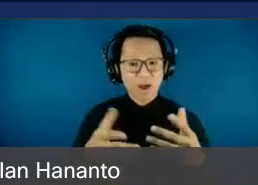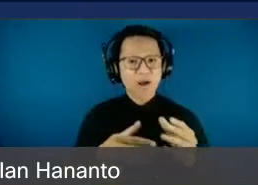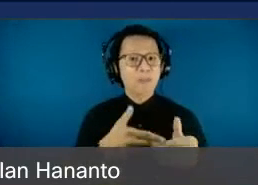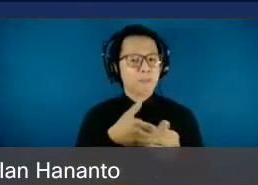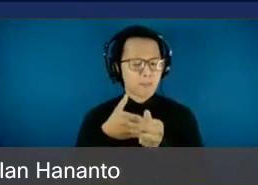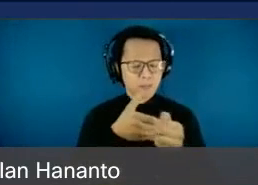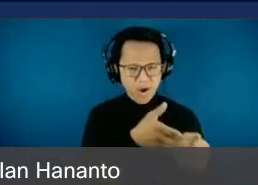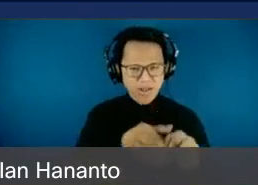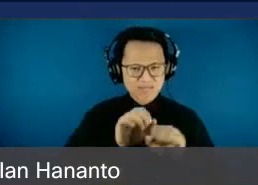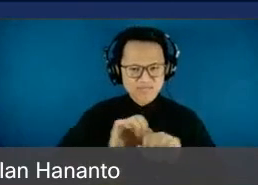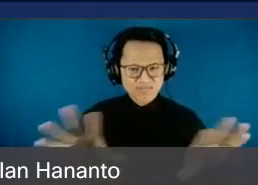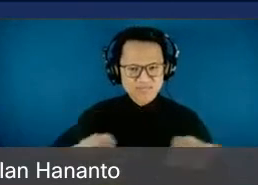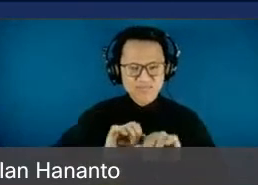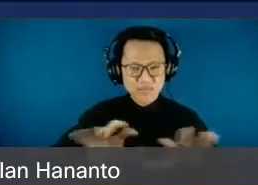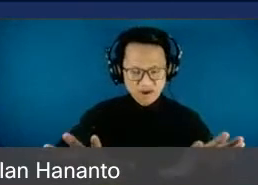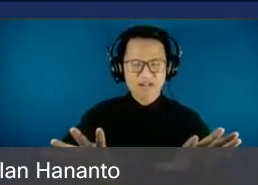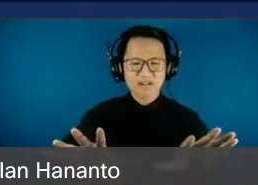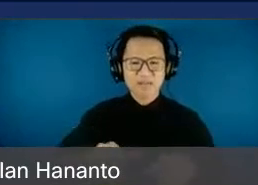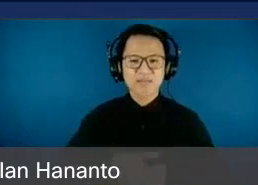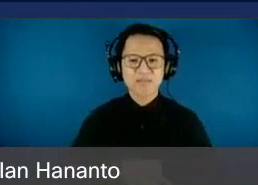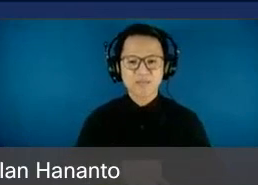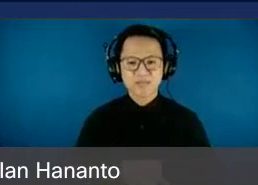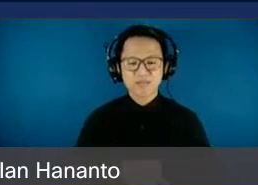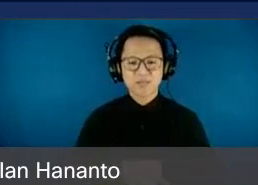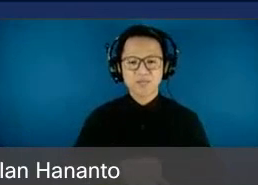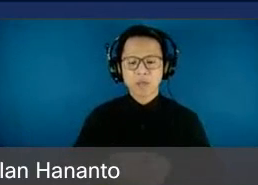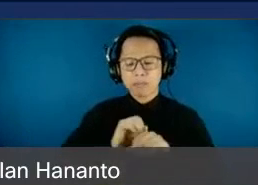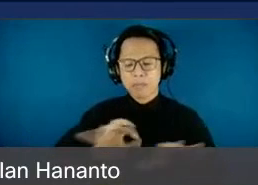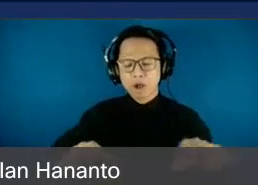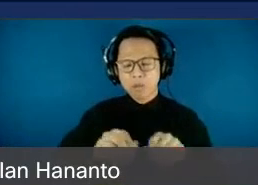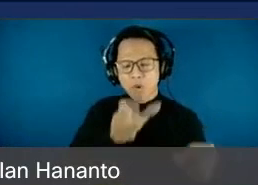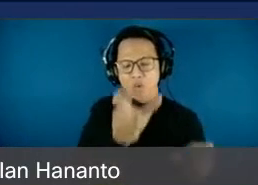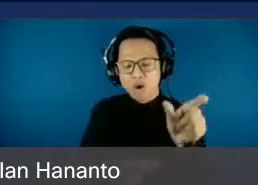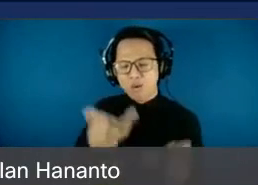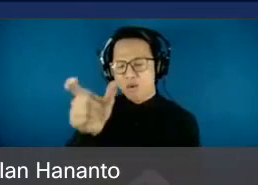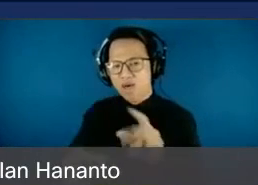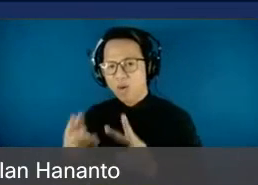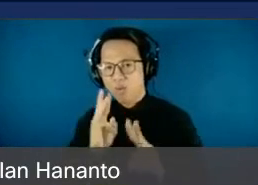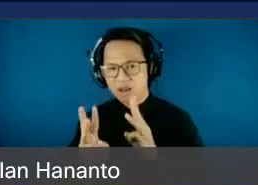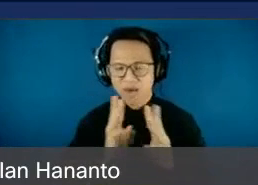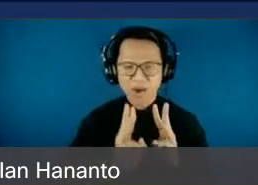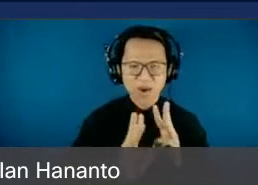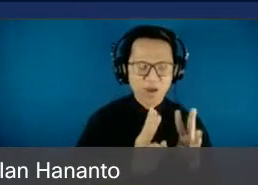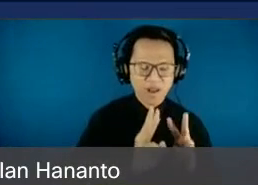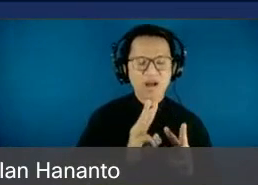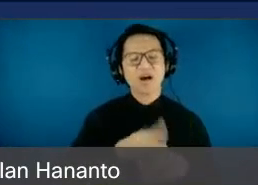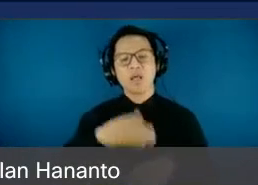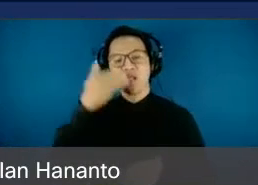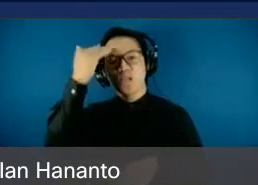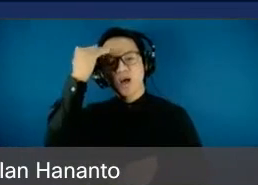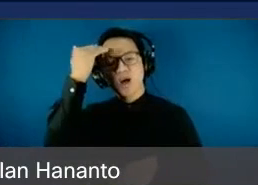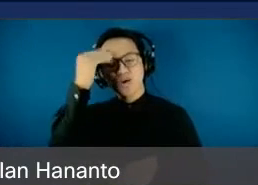ke lebih luas ke kalangan jurnalis untuk memastikan ada guideline ini